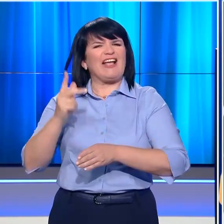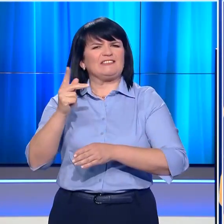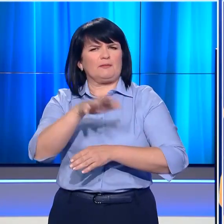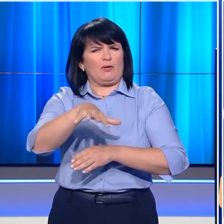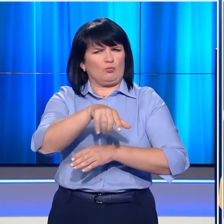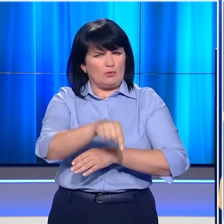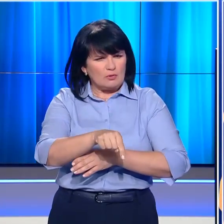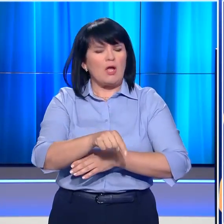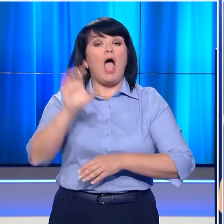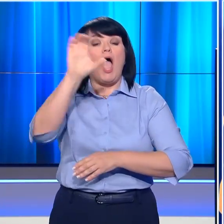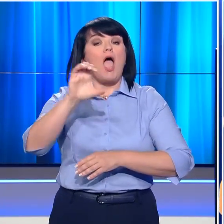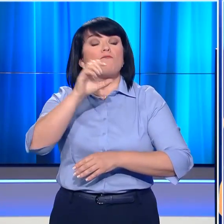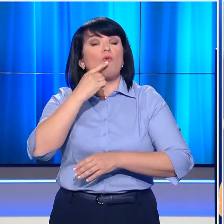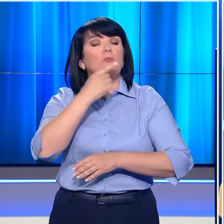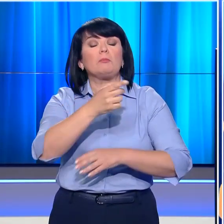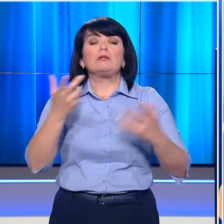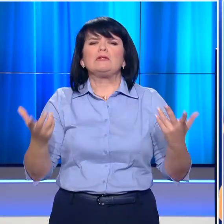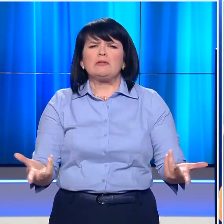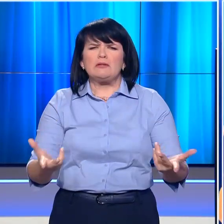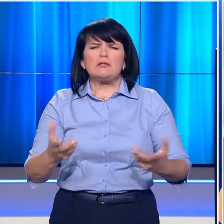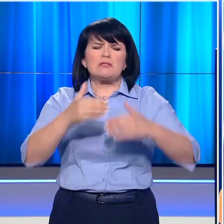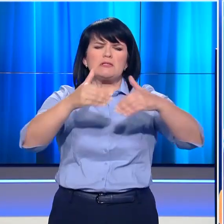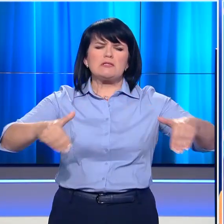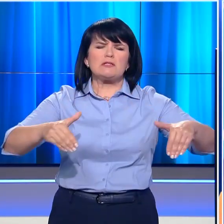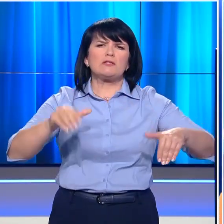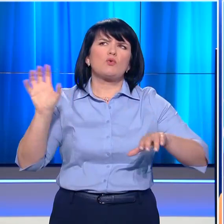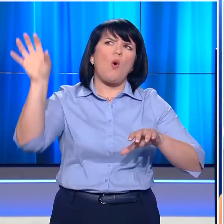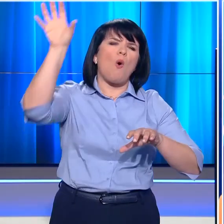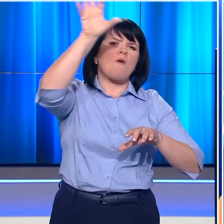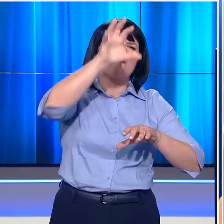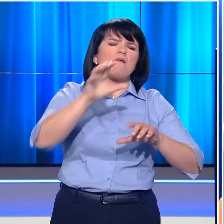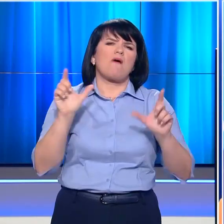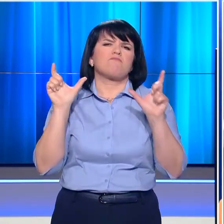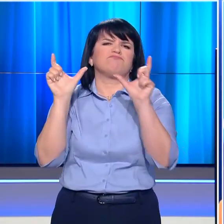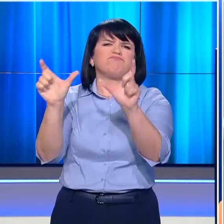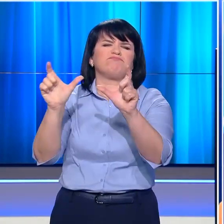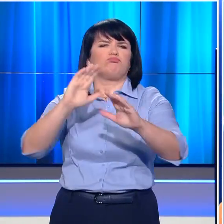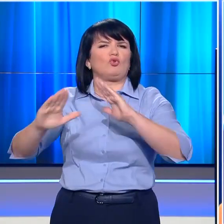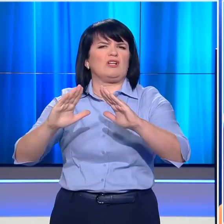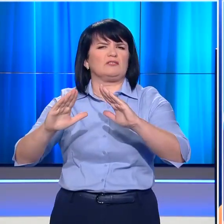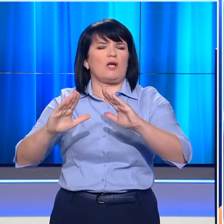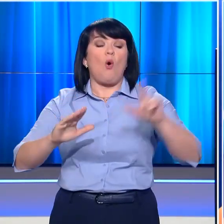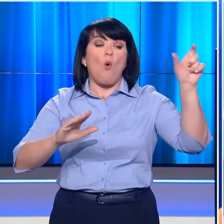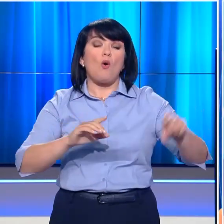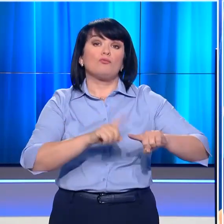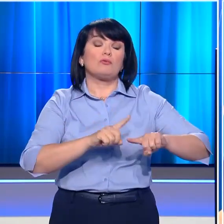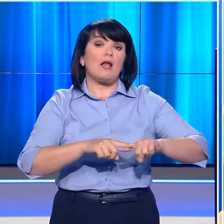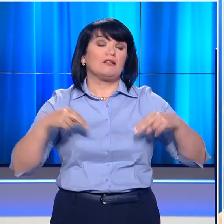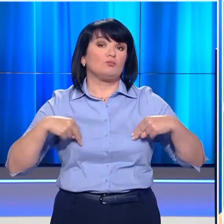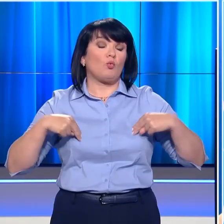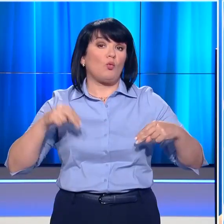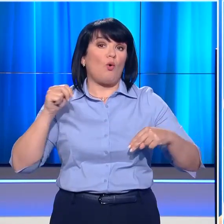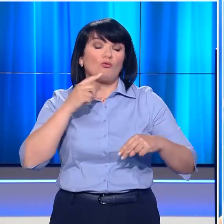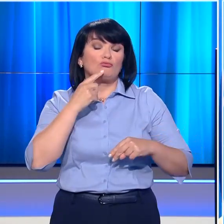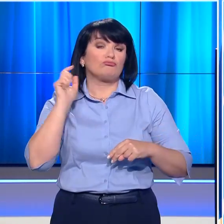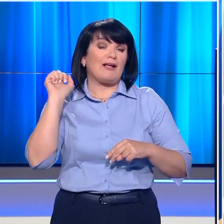Η Ευρωπαϊκή Ένωση θα προασπίσει τα εξωτερικά σύνορά της, επεσήμανε ο Ζοζέπ Μπορέλ, ενώ ο Νίκος Δέντιας κάλεσε για μία ακόμη φορά την